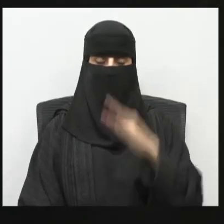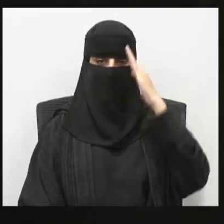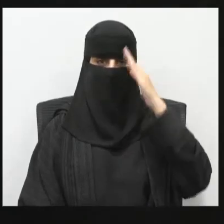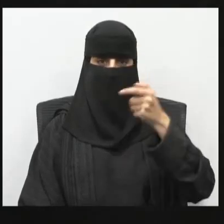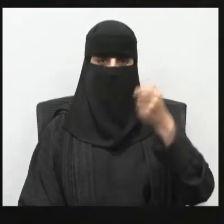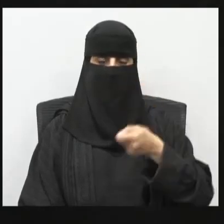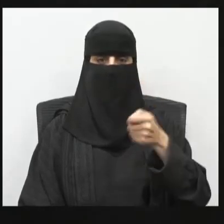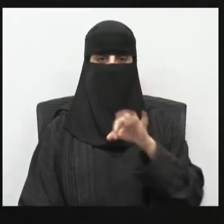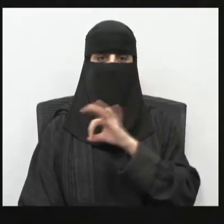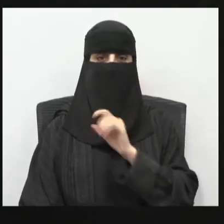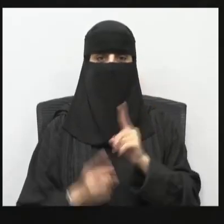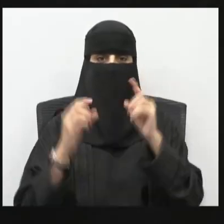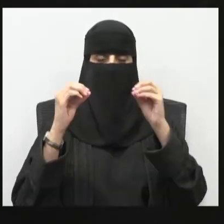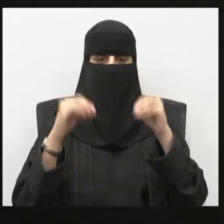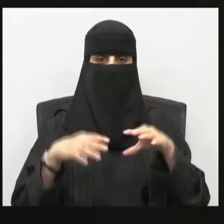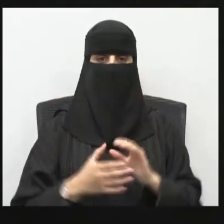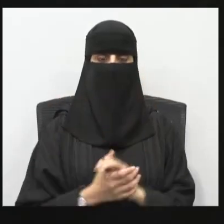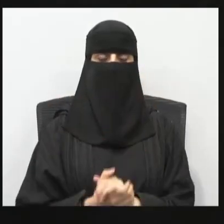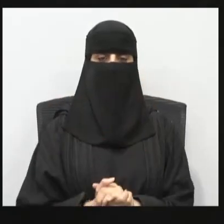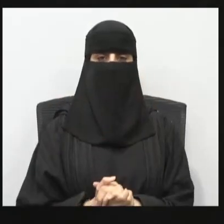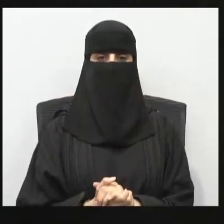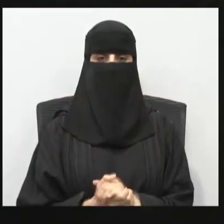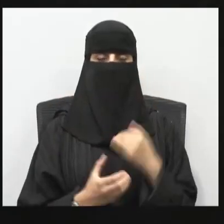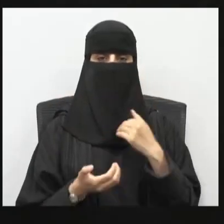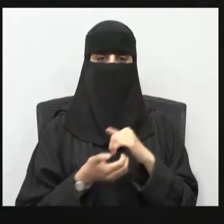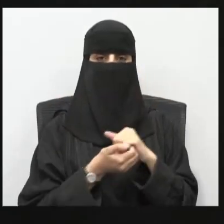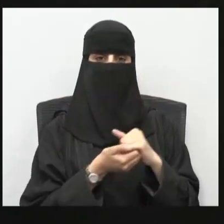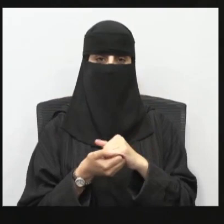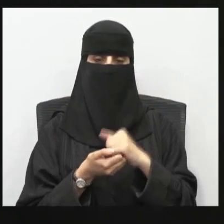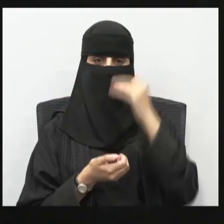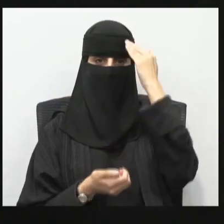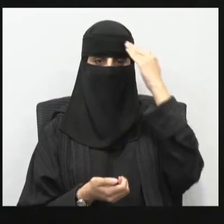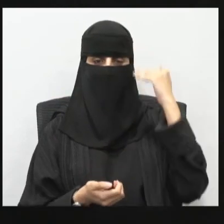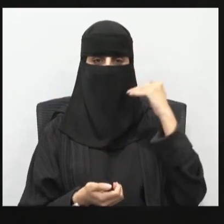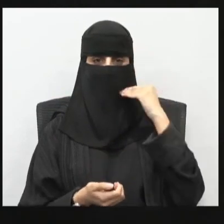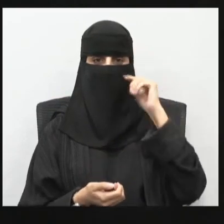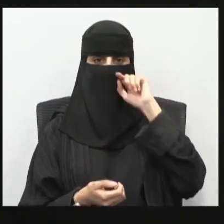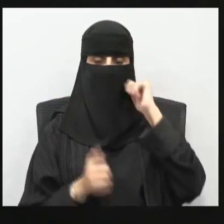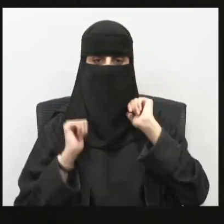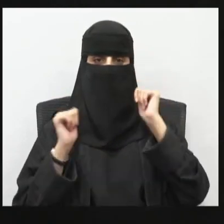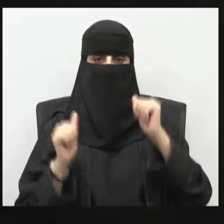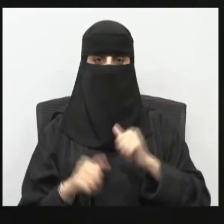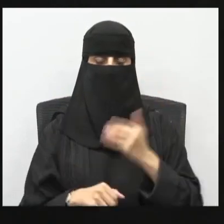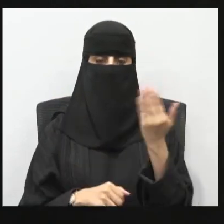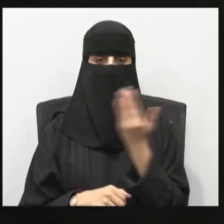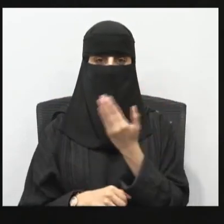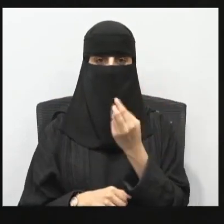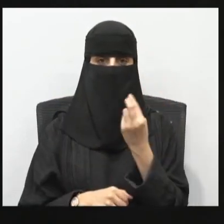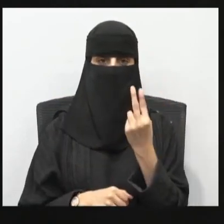السلام عليكم ورحمه الله وبركاته اصدقائي وصديقاتي طلاب وطالبات الصف